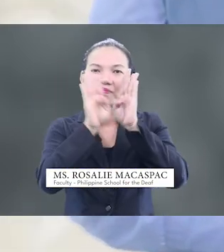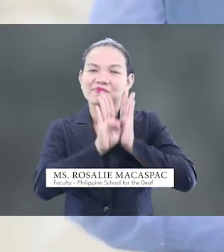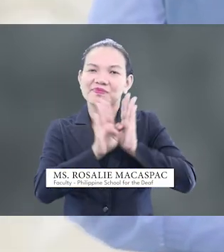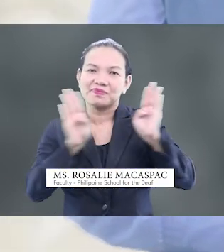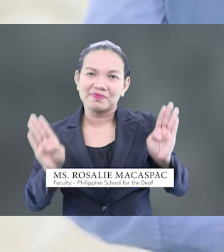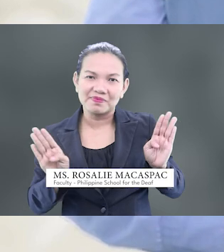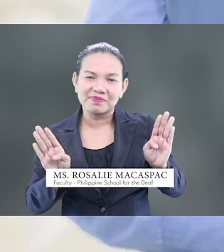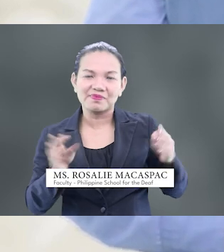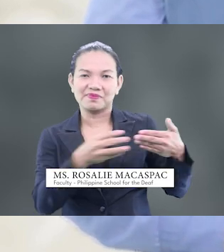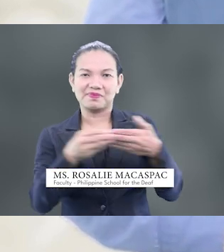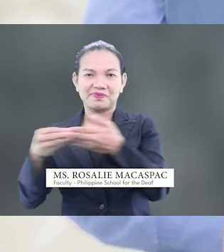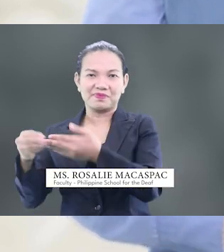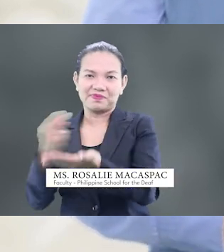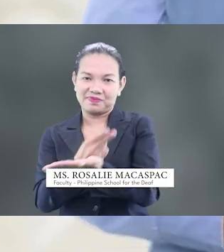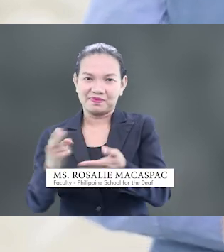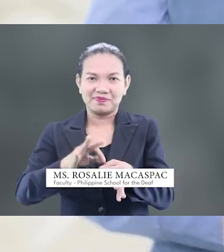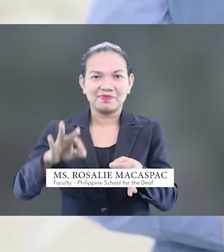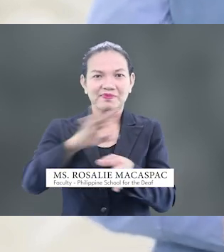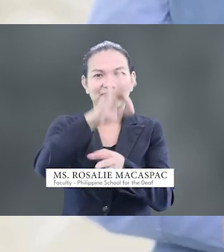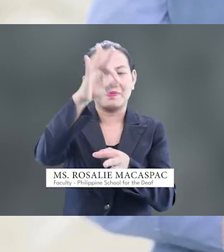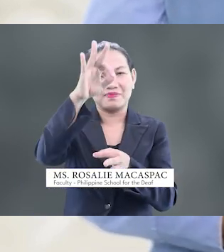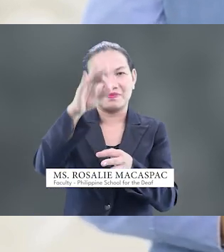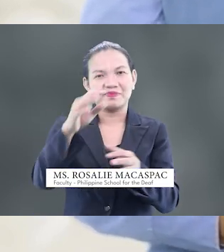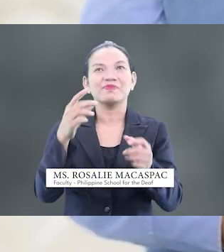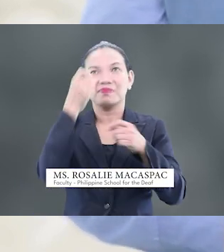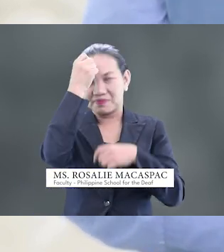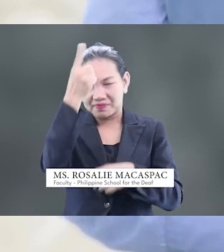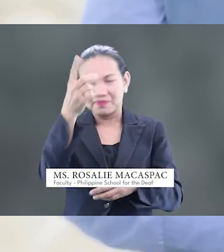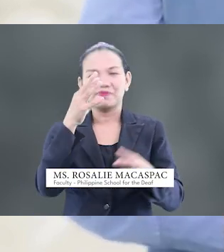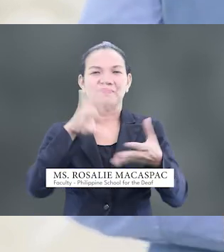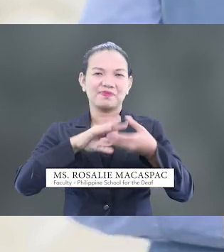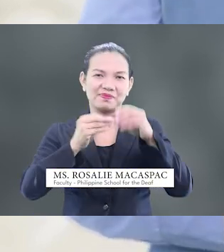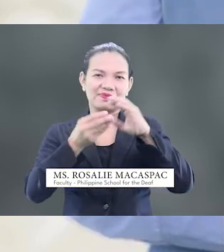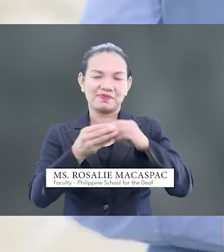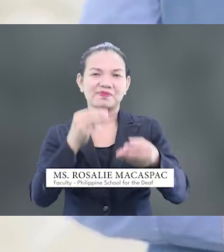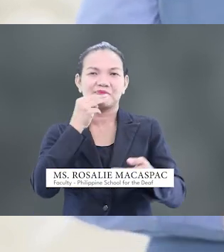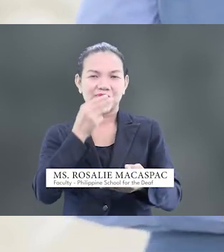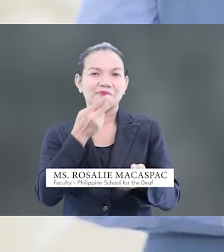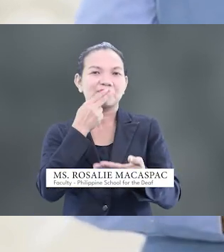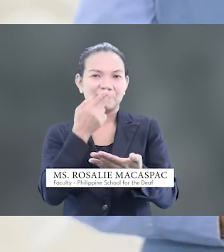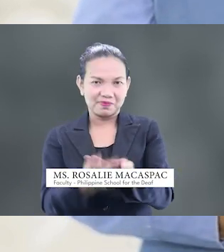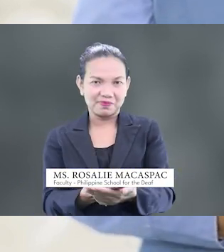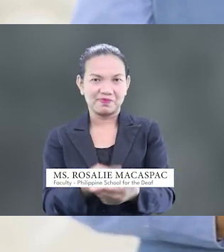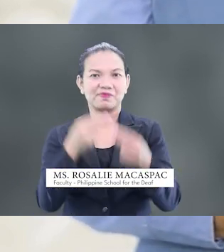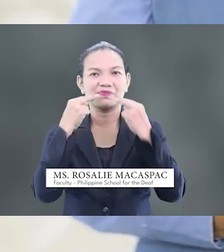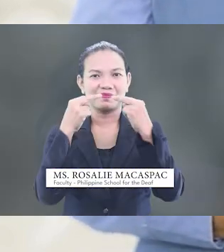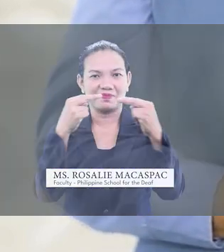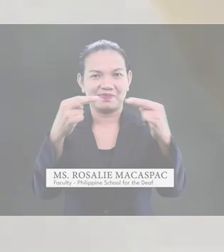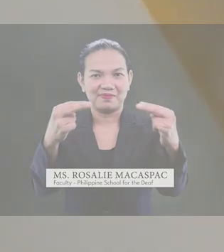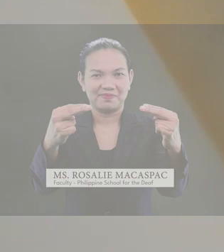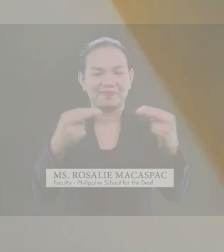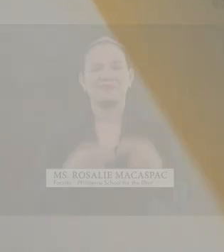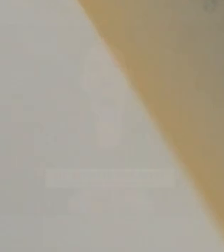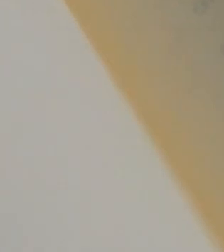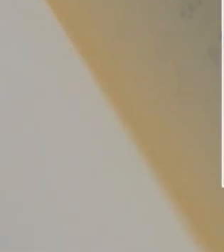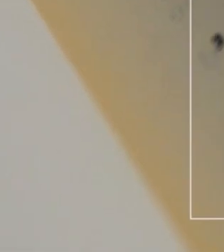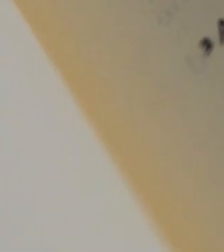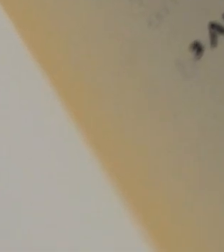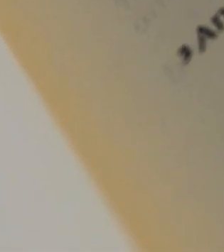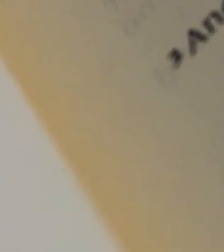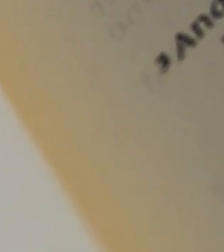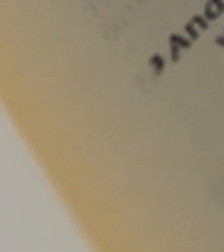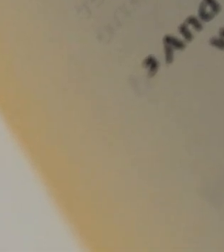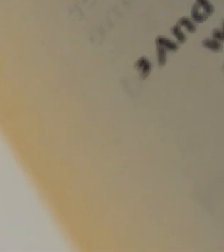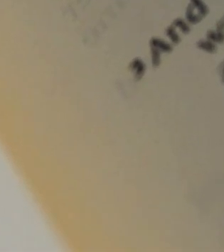puso at isip sa paggabay ng banal na spirito upang maunawaan ang mensahe ng mabuting balita.